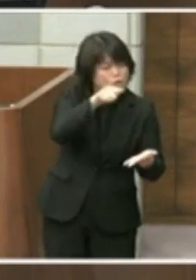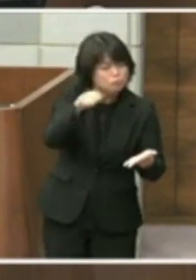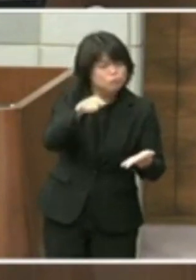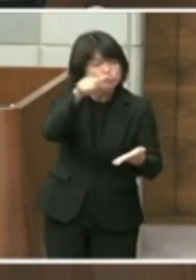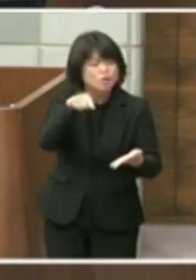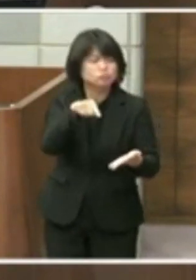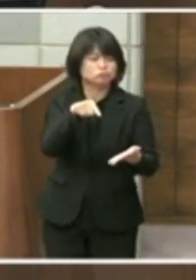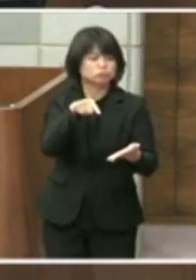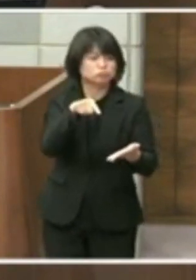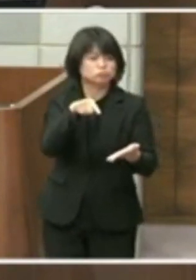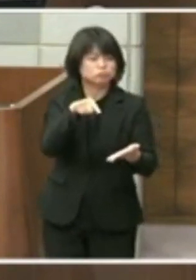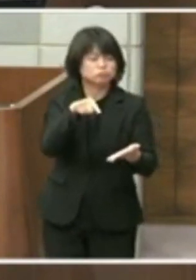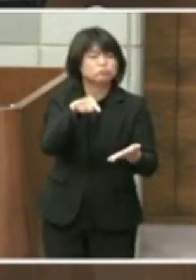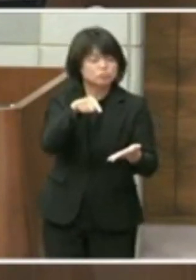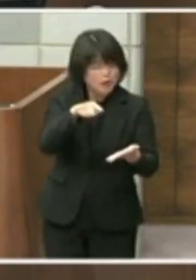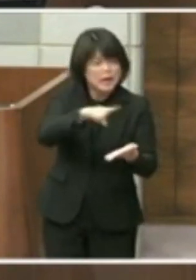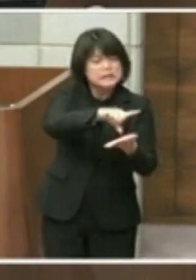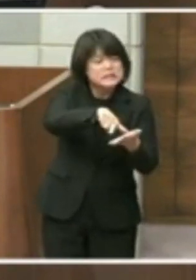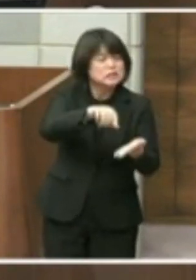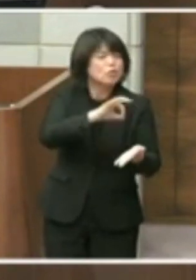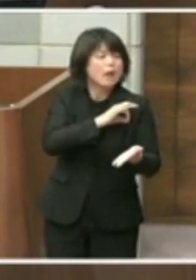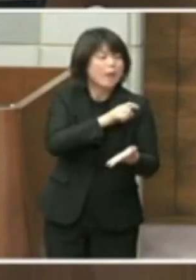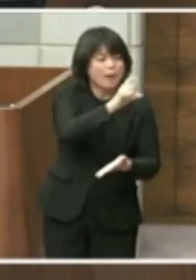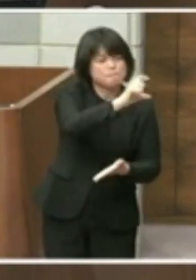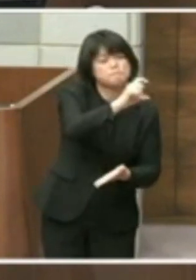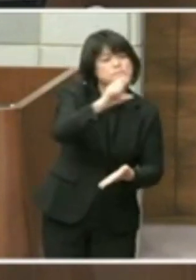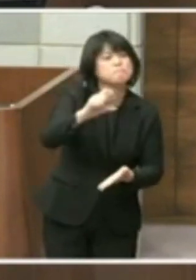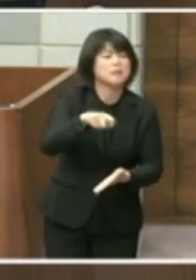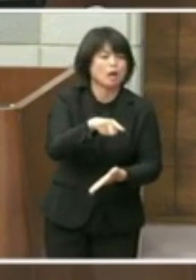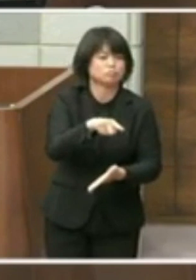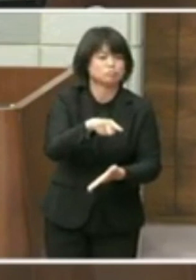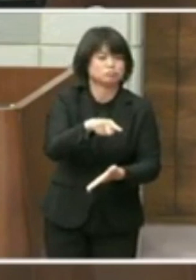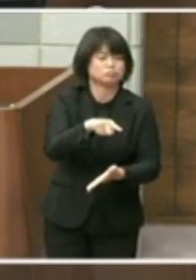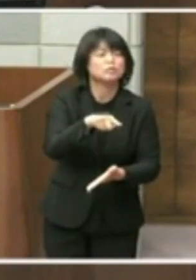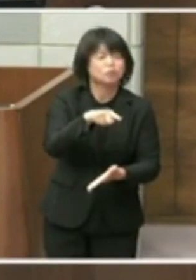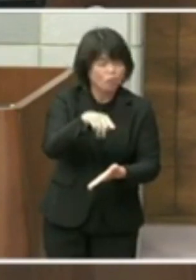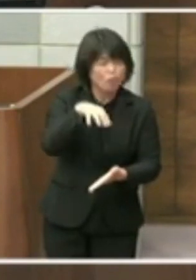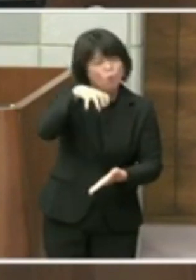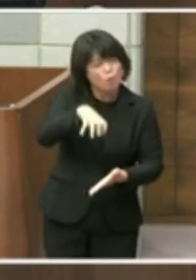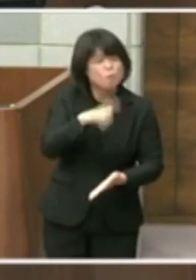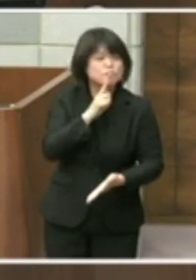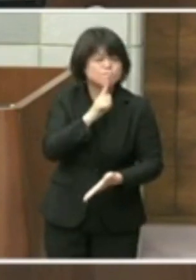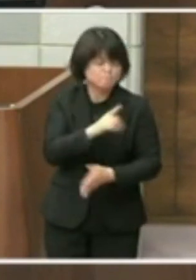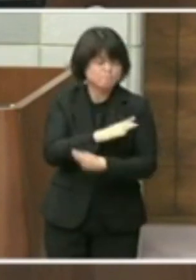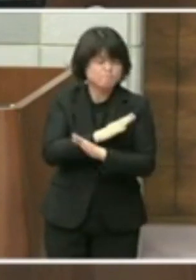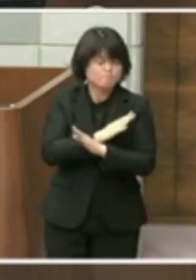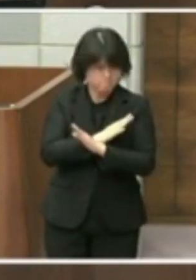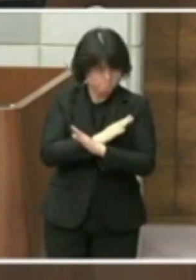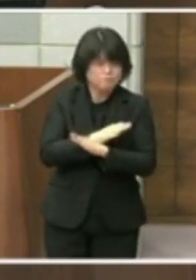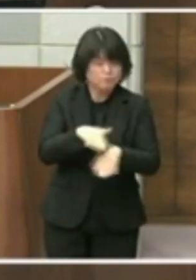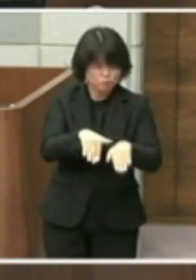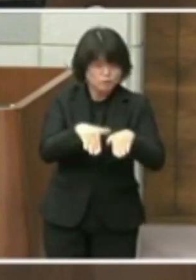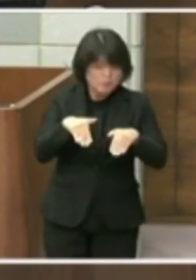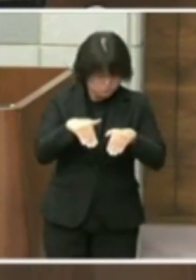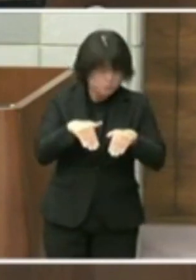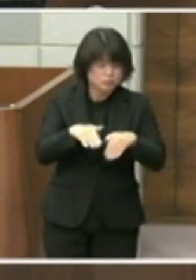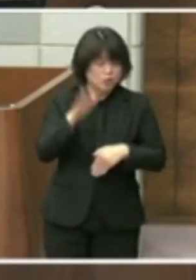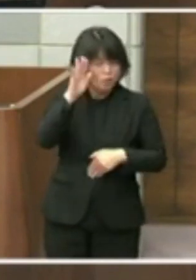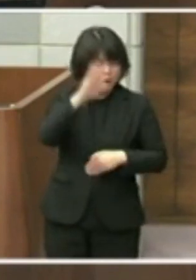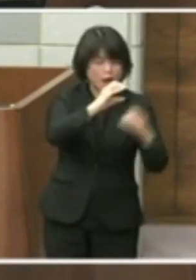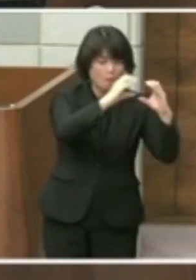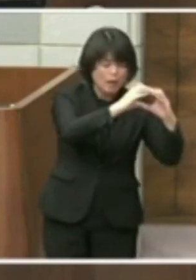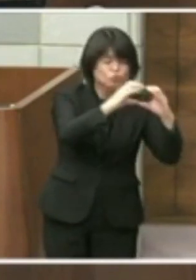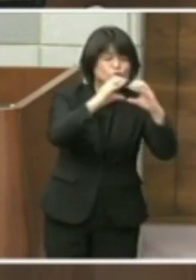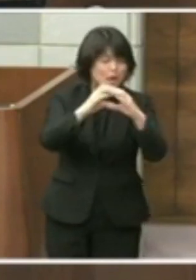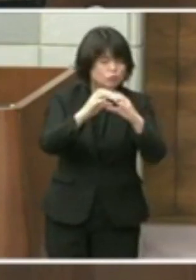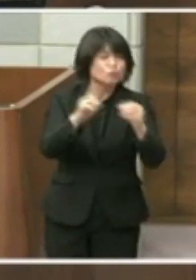ここは地域の名前が記されておりますけれども、この場では伏せます。今後は〇